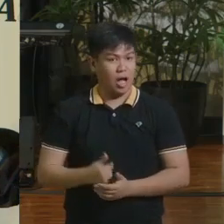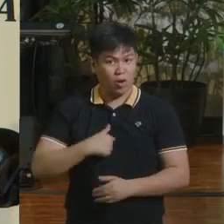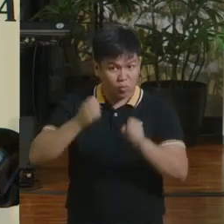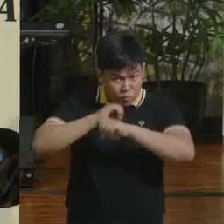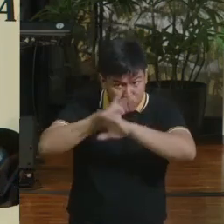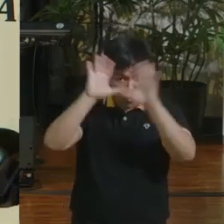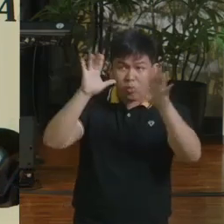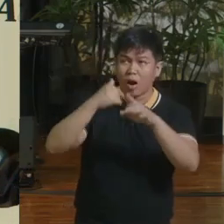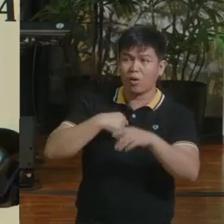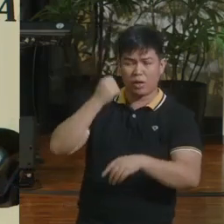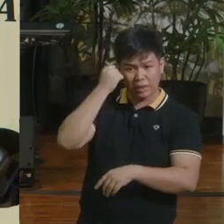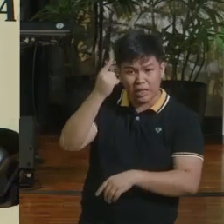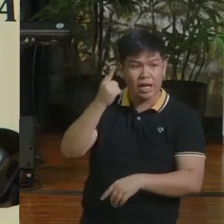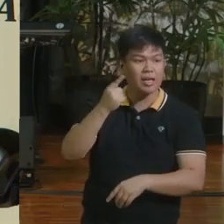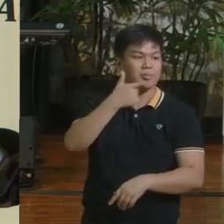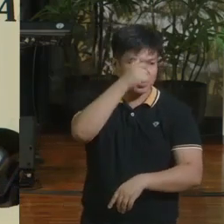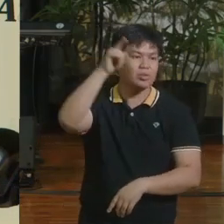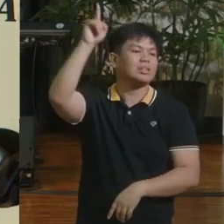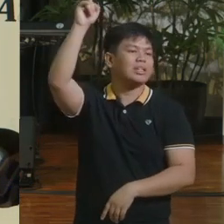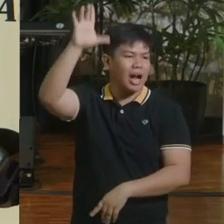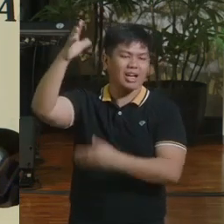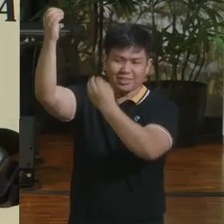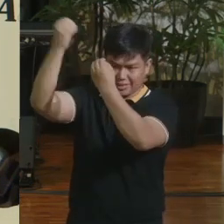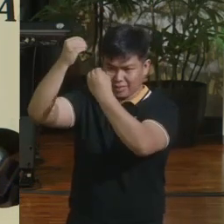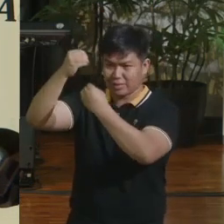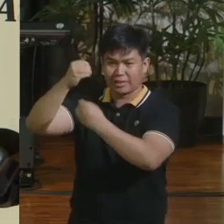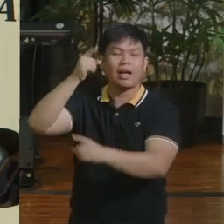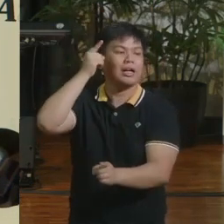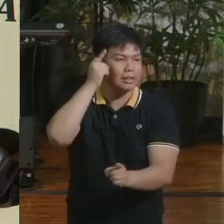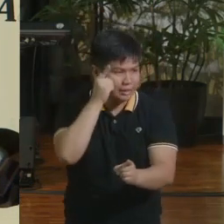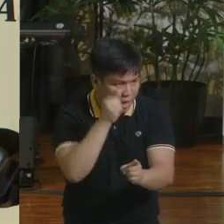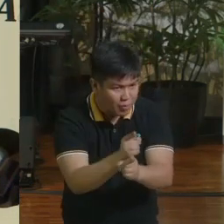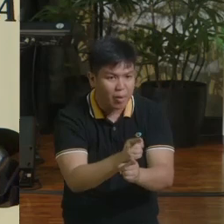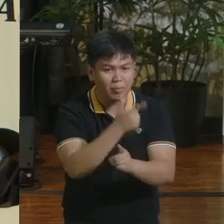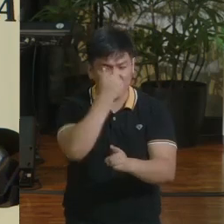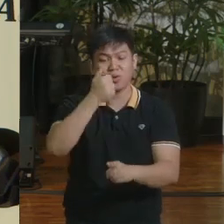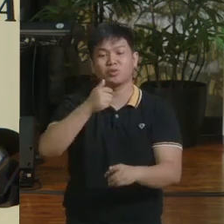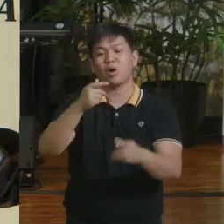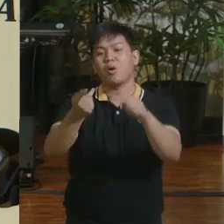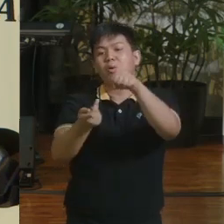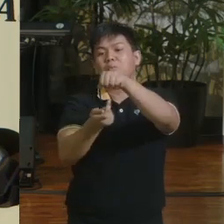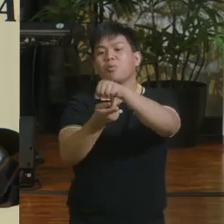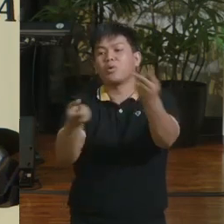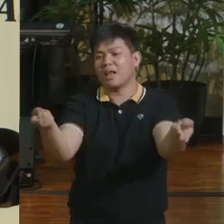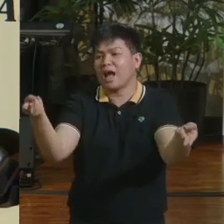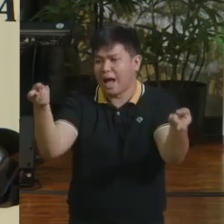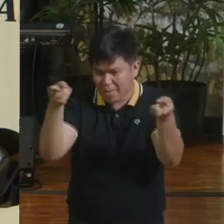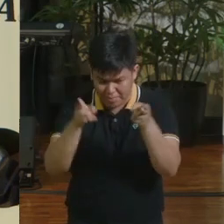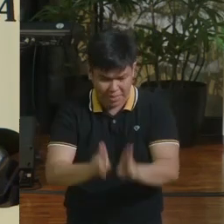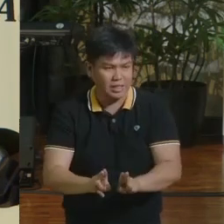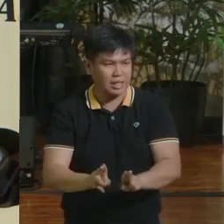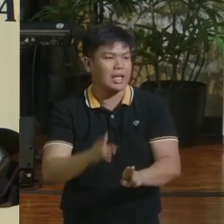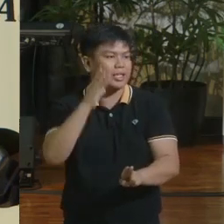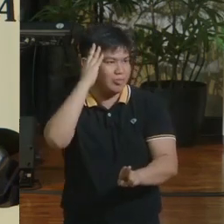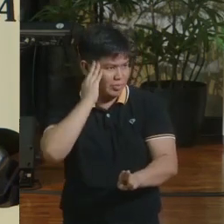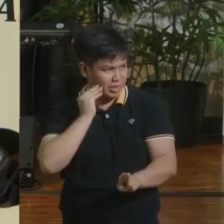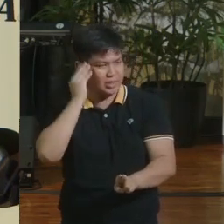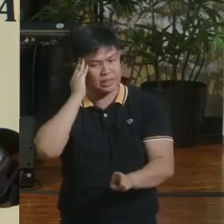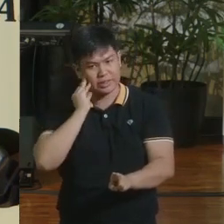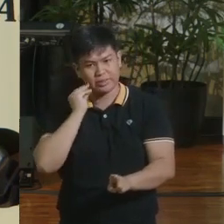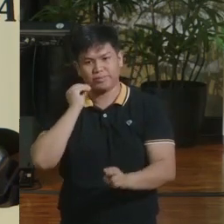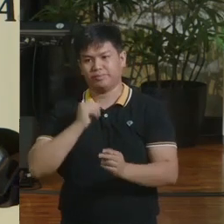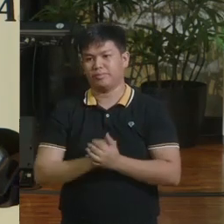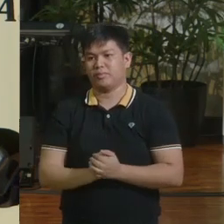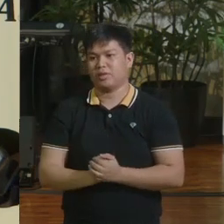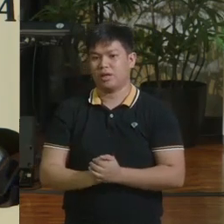akin. Tama po yon. Sapagkat nangyari po kay Pablo yon, nakita niya ang ating Panginoon. Ngunit